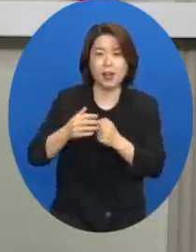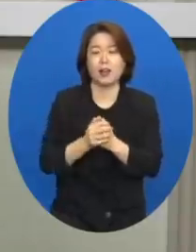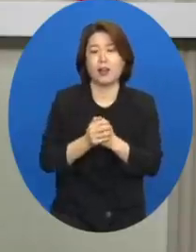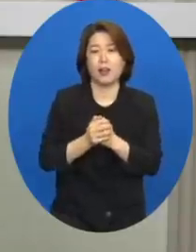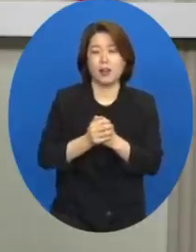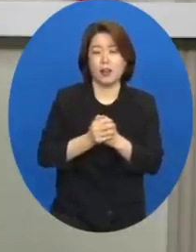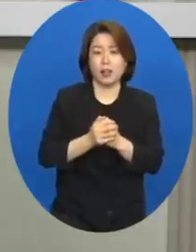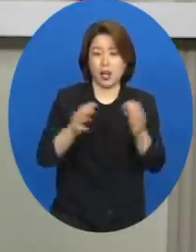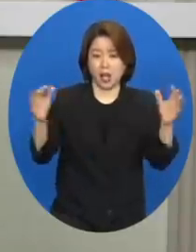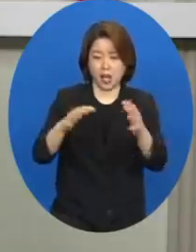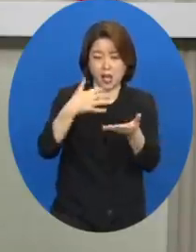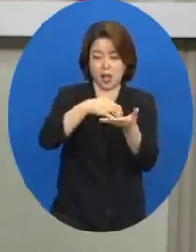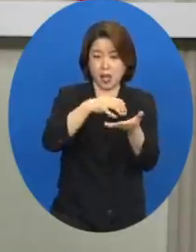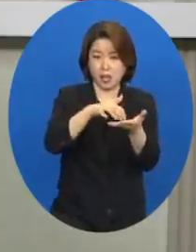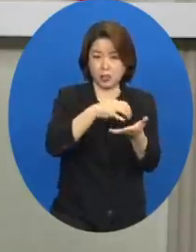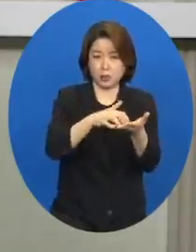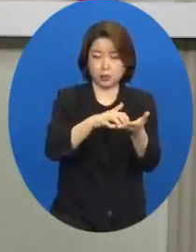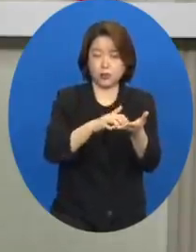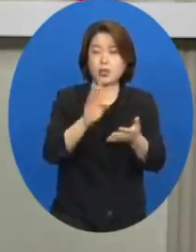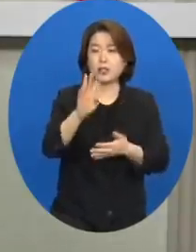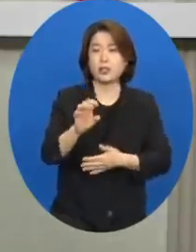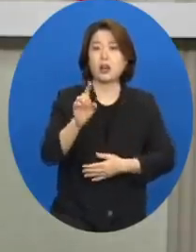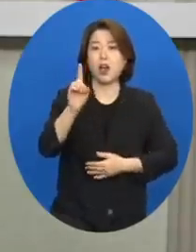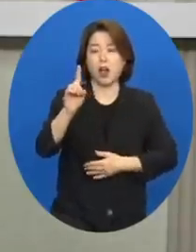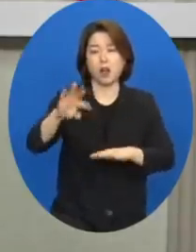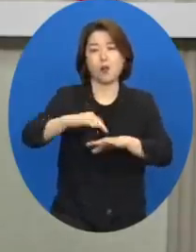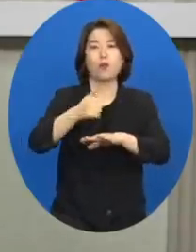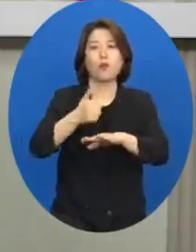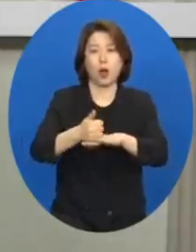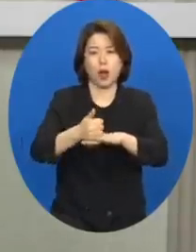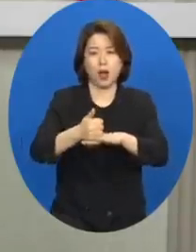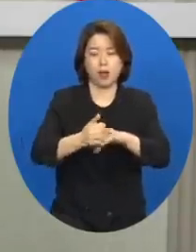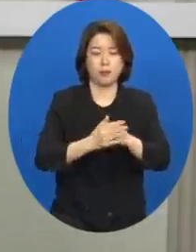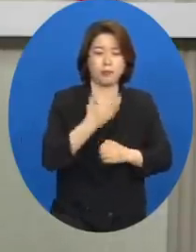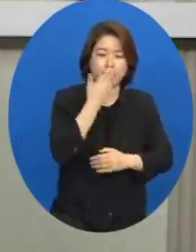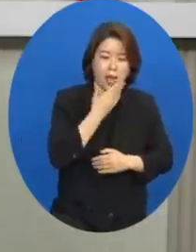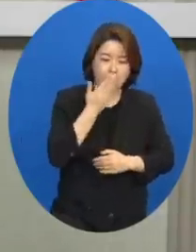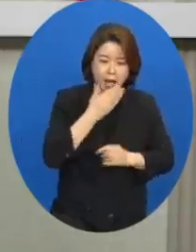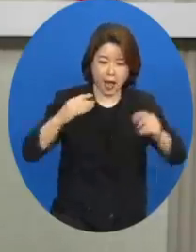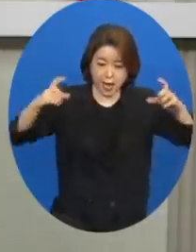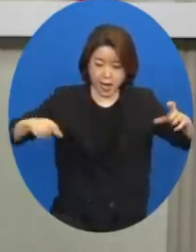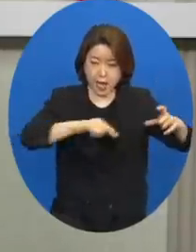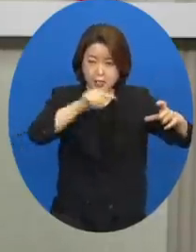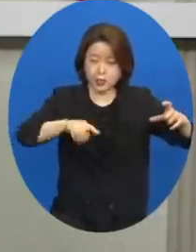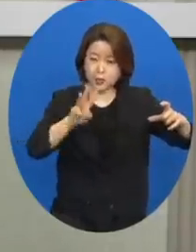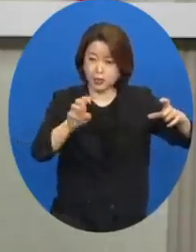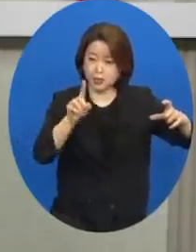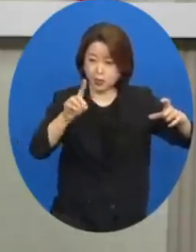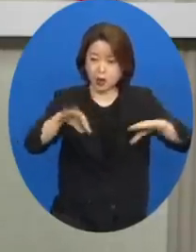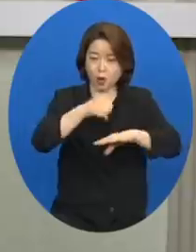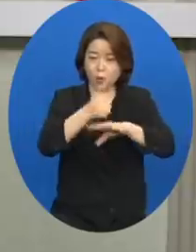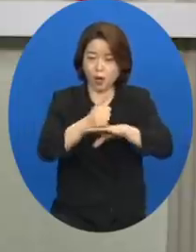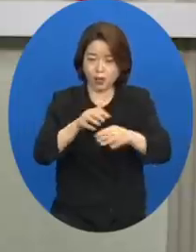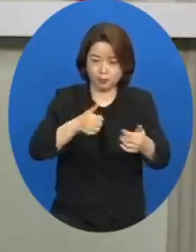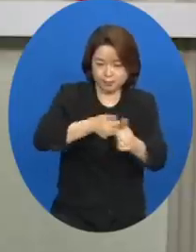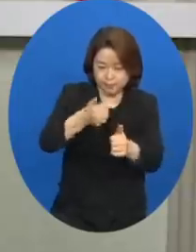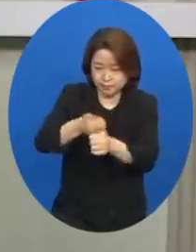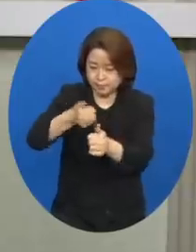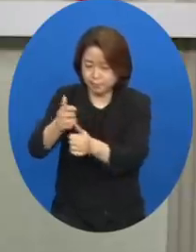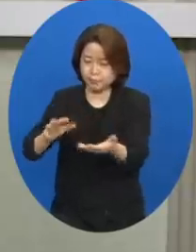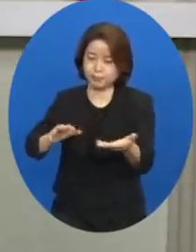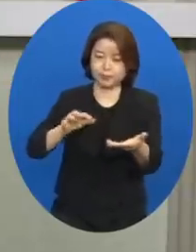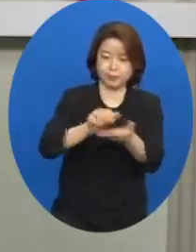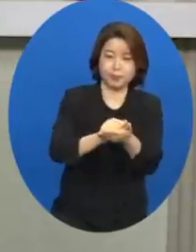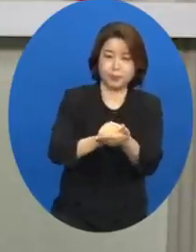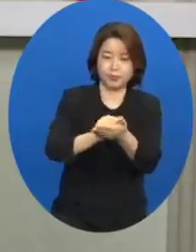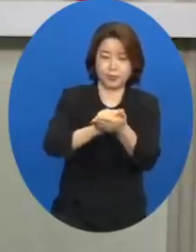31 31 왕 가나안 땅에 31 왕을 꺾고 그 땅을 점령한 내용이